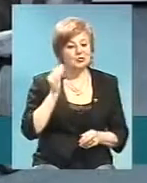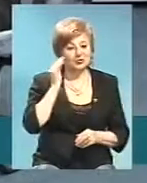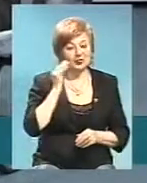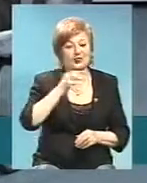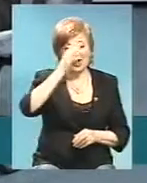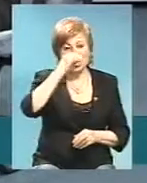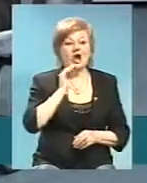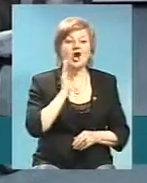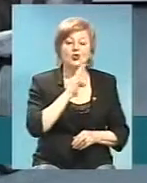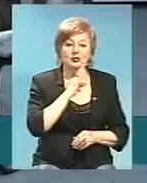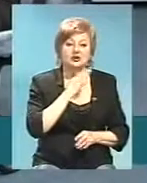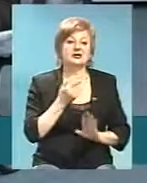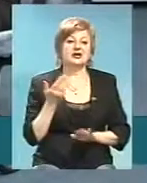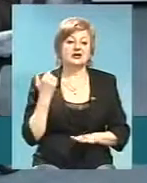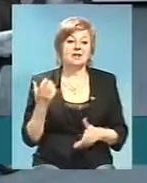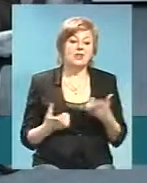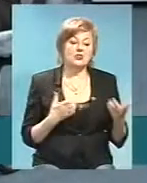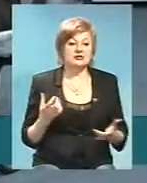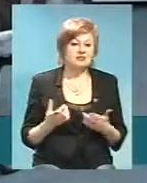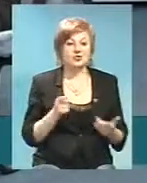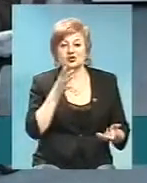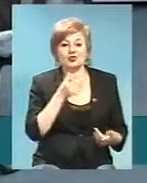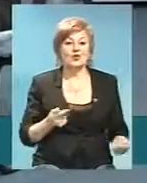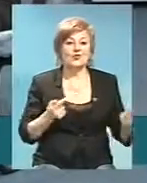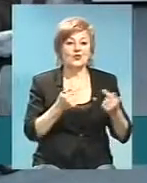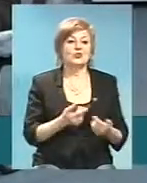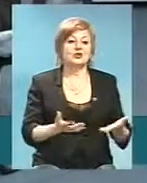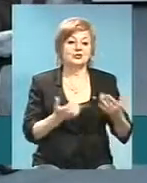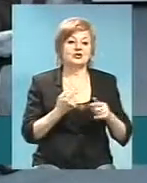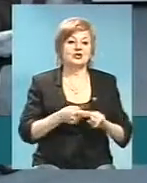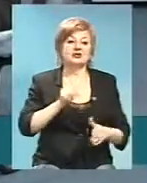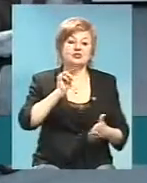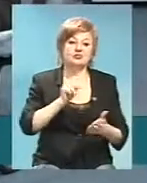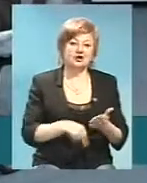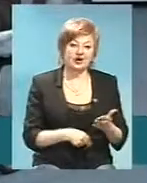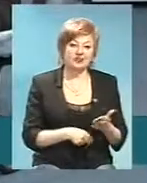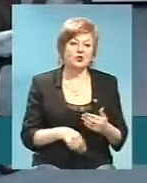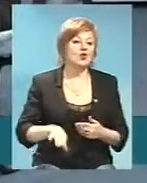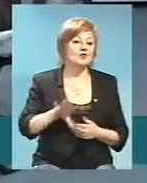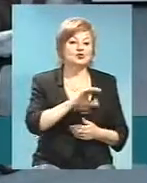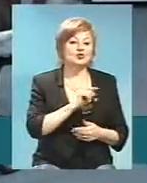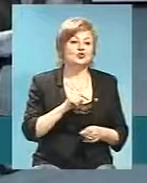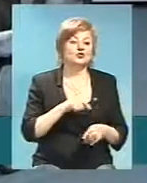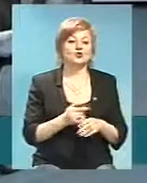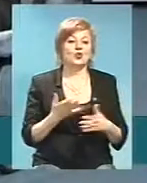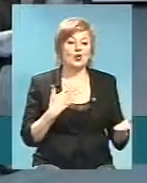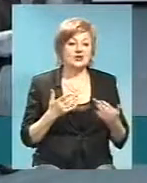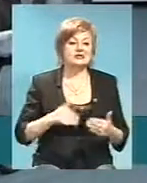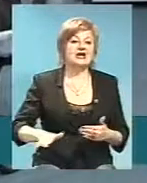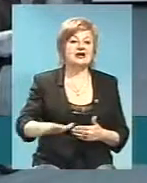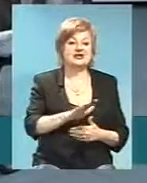Батьки заздалегідь подбають про те, щоб своєчасно отримати цю довідку. Все, що стосується